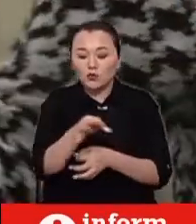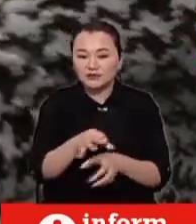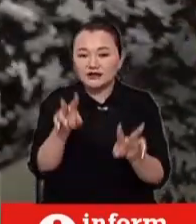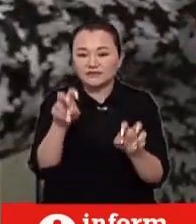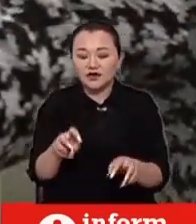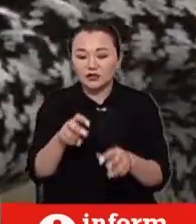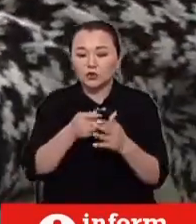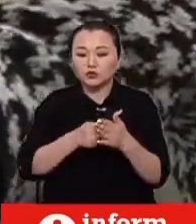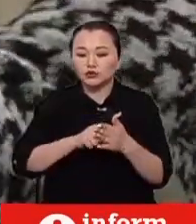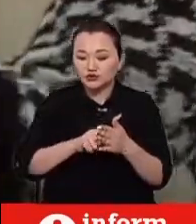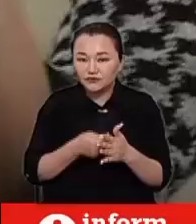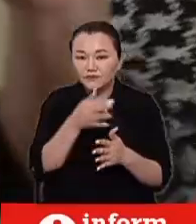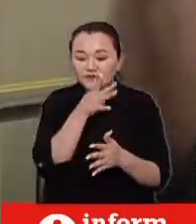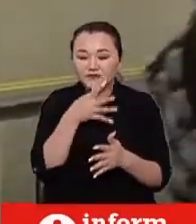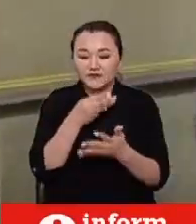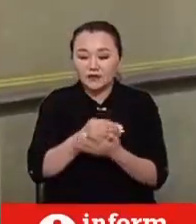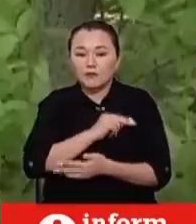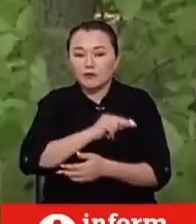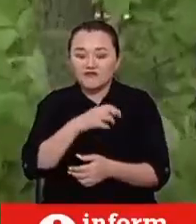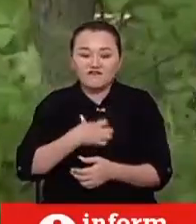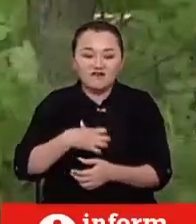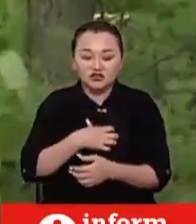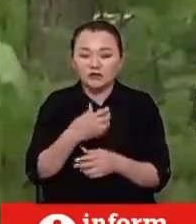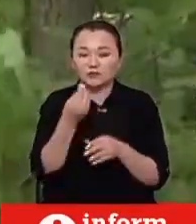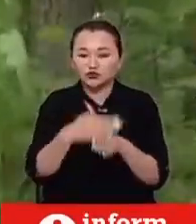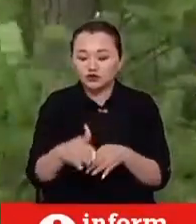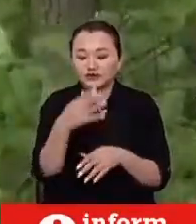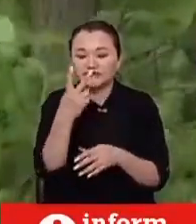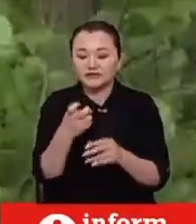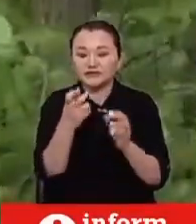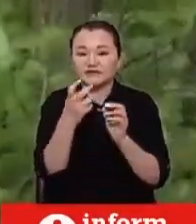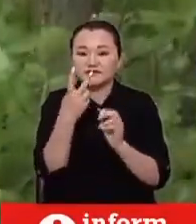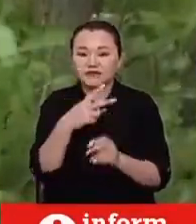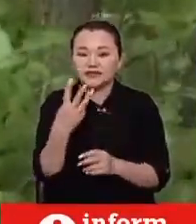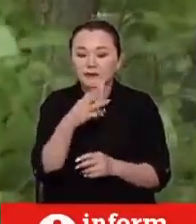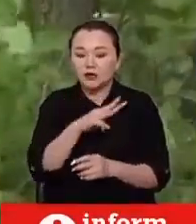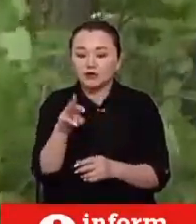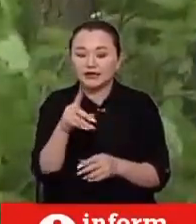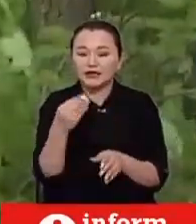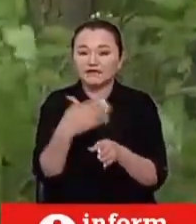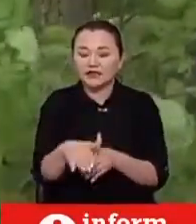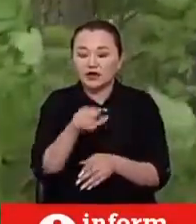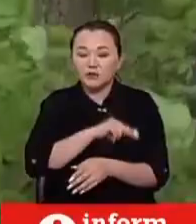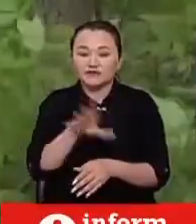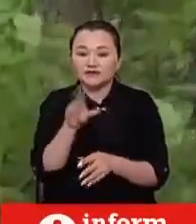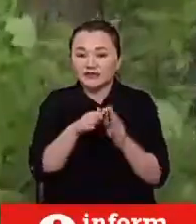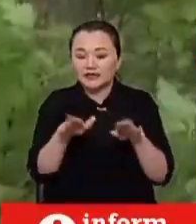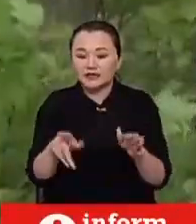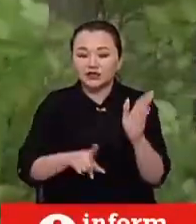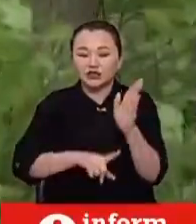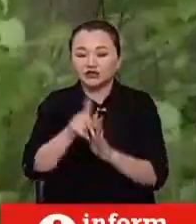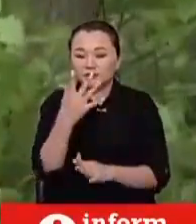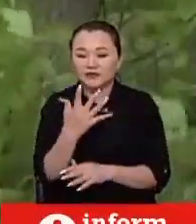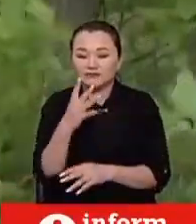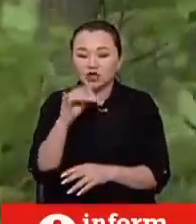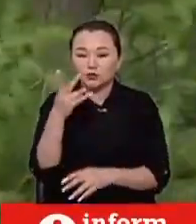называют ключевым моментом своей работы. Из бюджета на это выделили 223 миллиона тенге. Работа всех лагерей стартует с